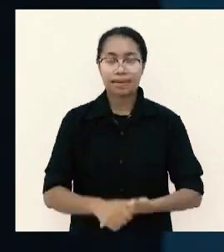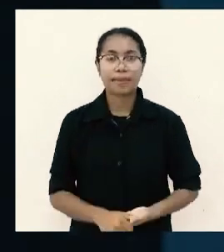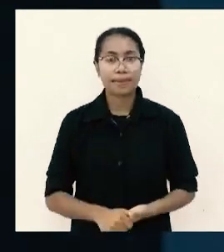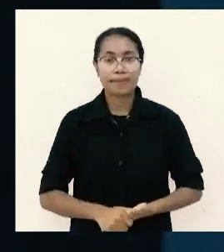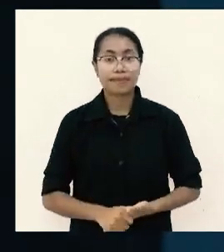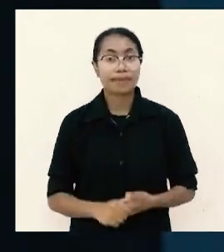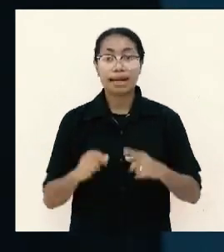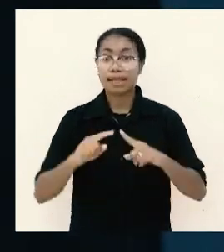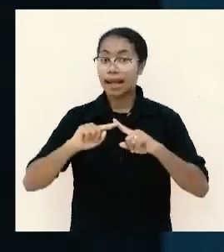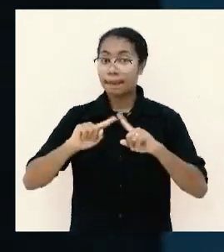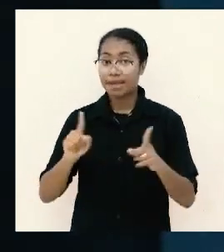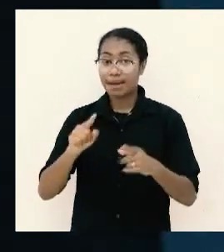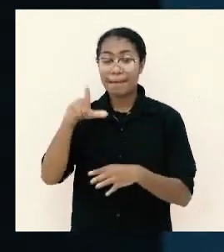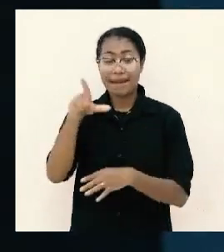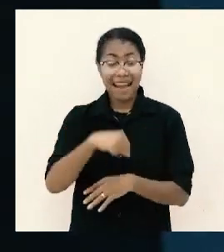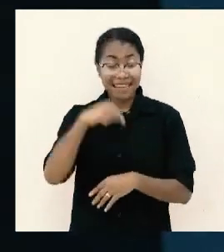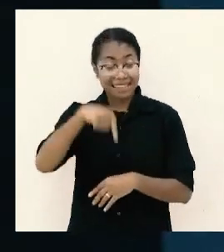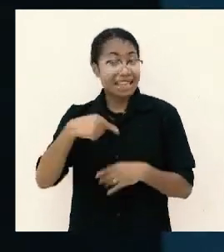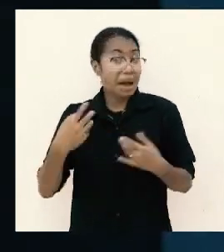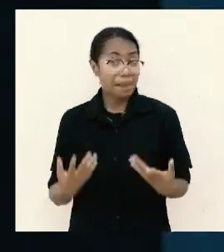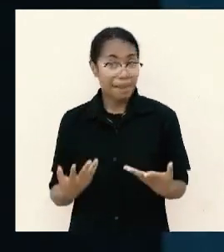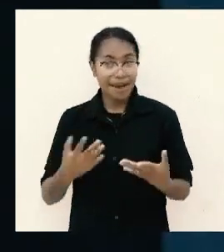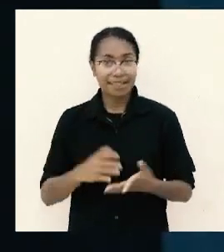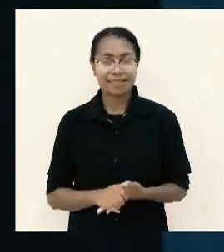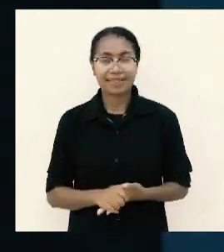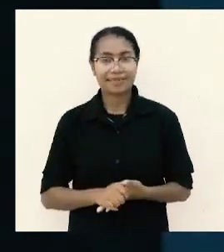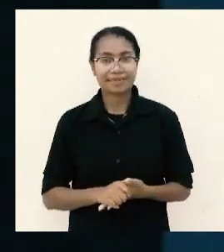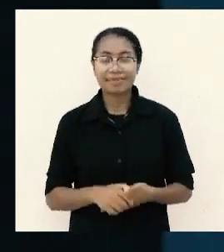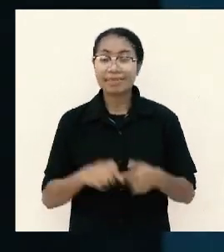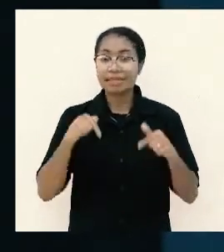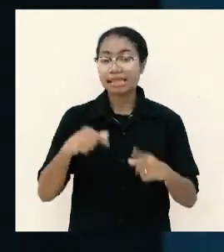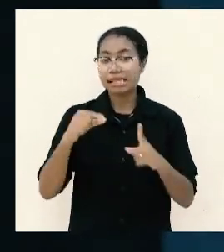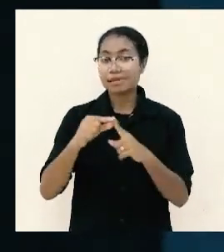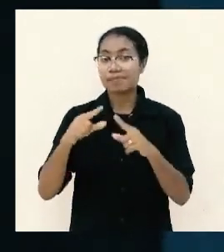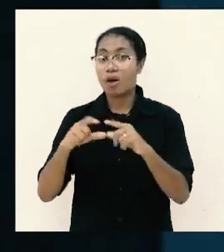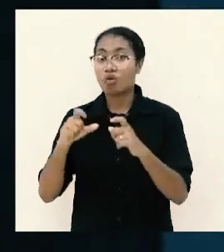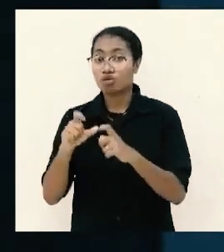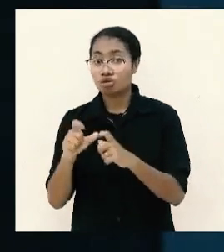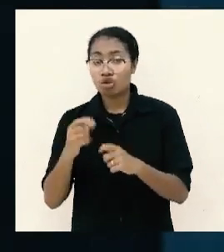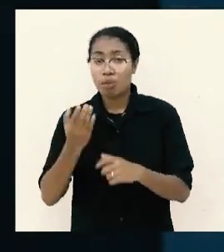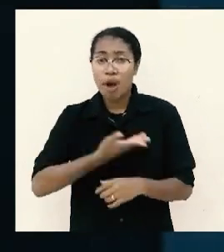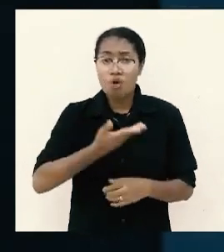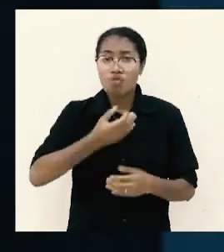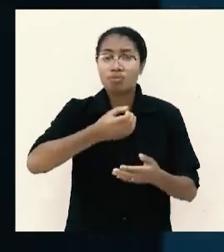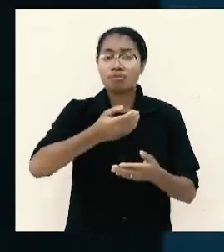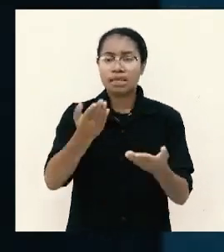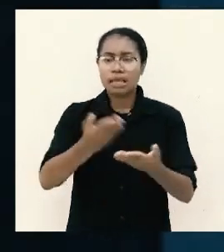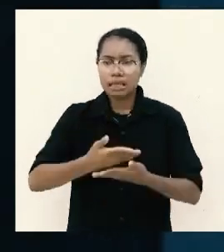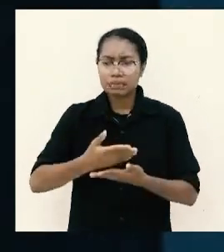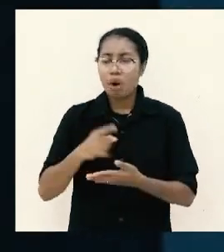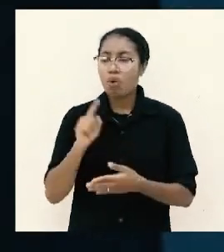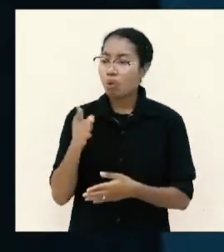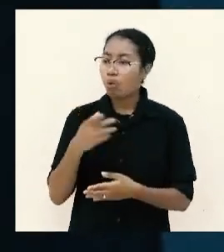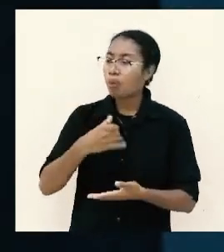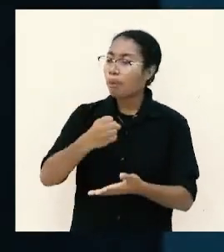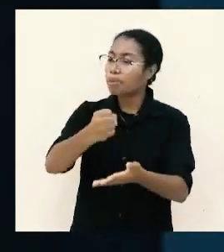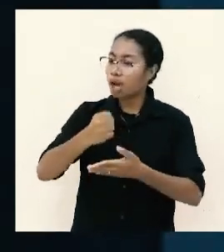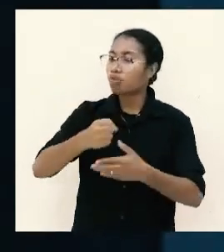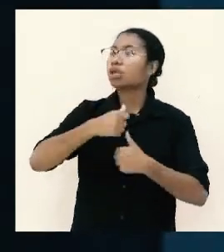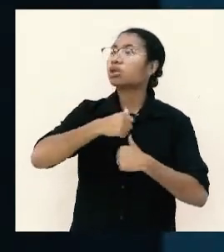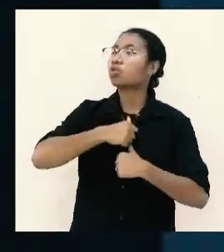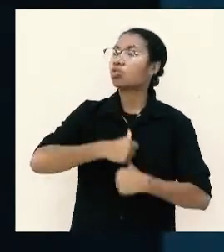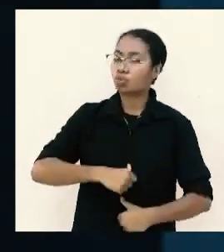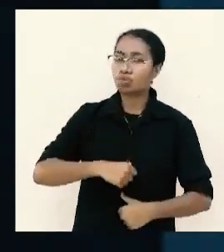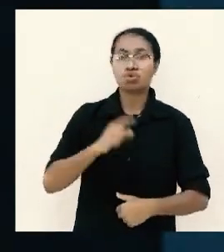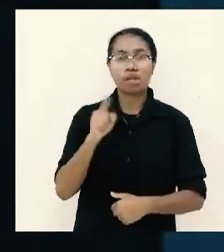yang menarik disini adalah Paulus mau menerima sebuah pemberian yang tulus dari jemaat Filipi